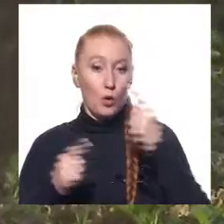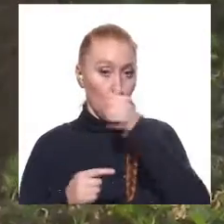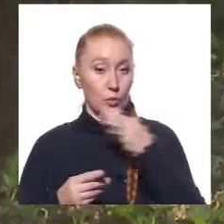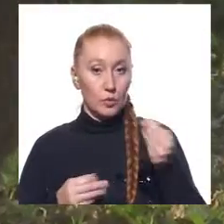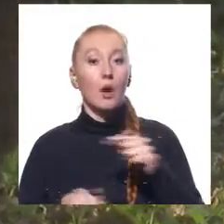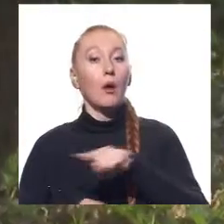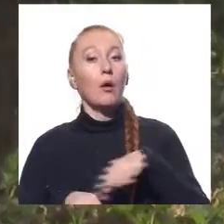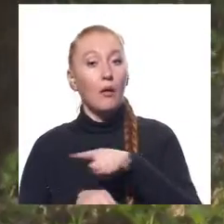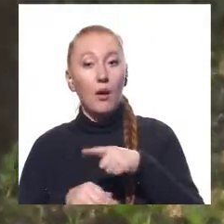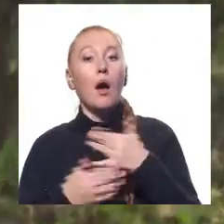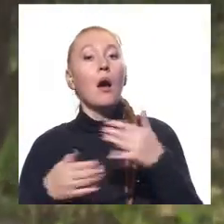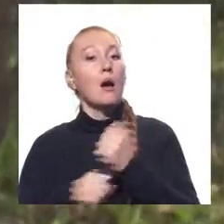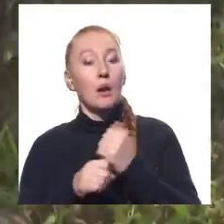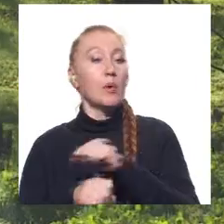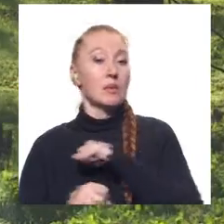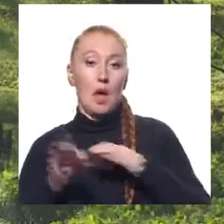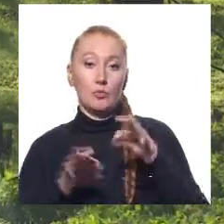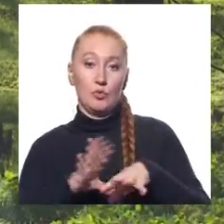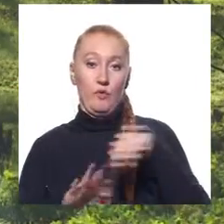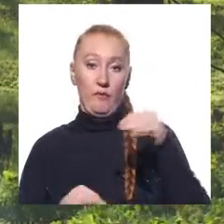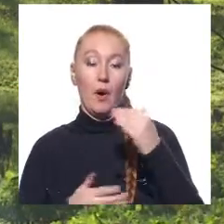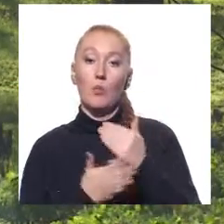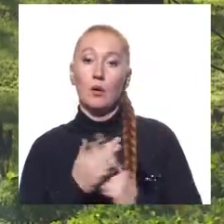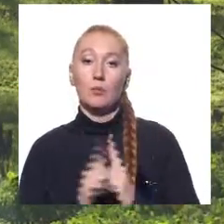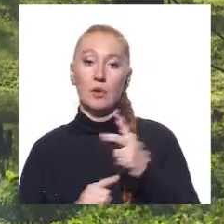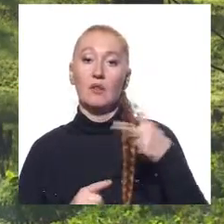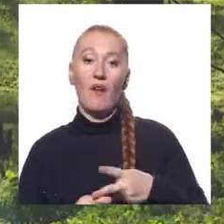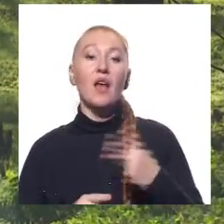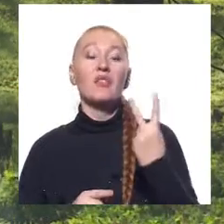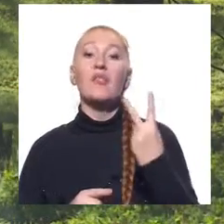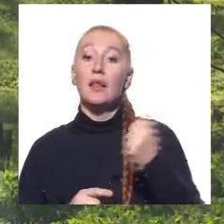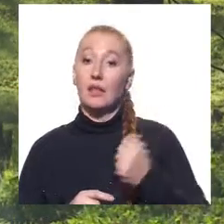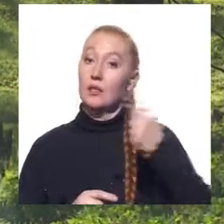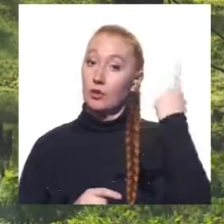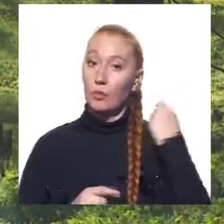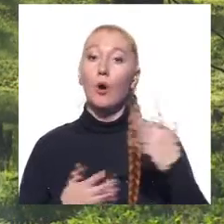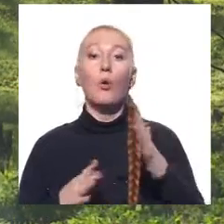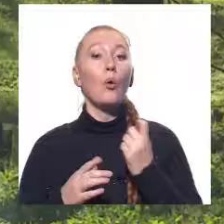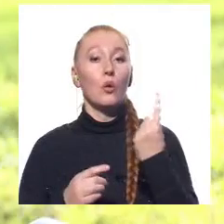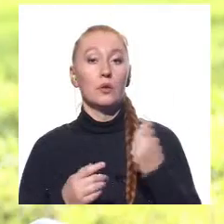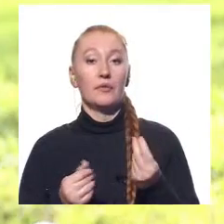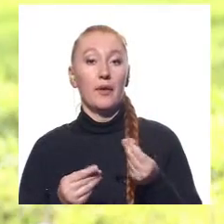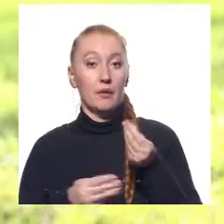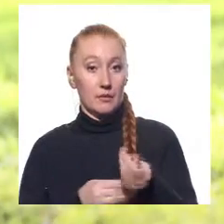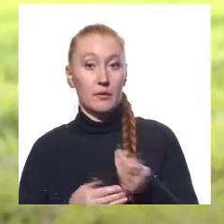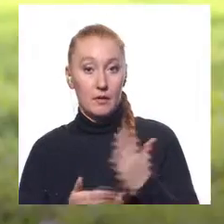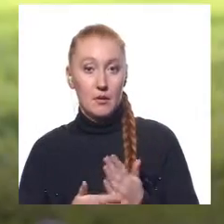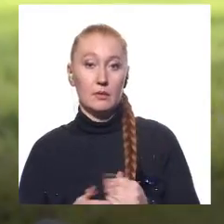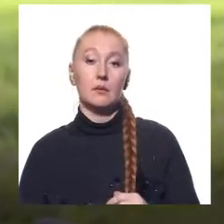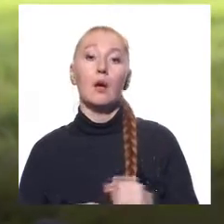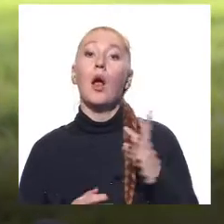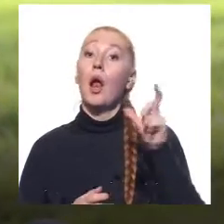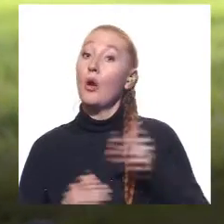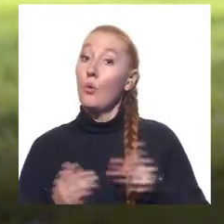Кількість годин та вид робіт обирає суд. Програма почала працювати 2 тижні тому, коли з'явилося фінансування. Якщо людина